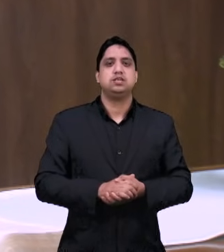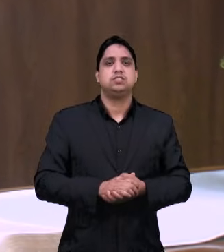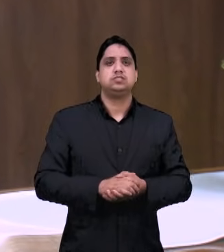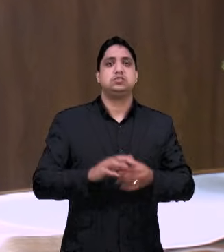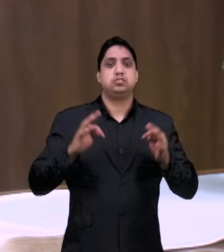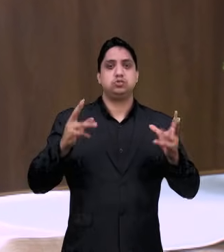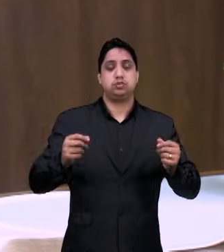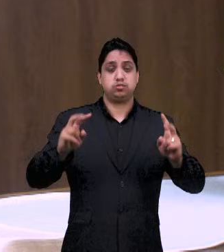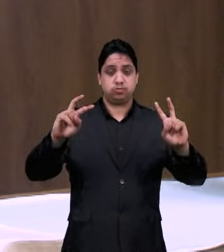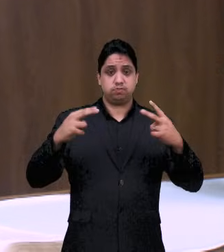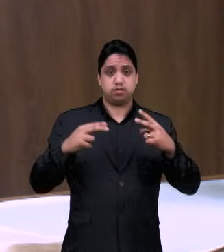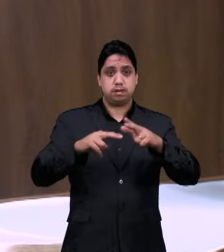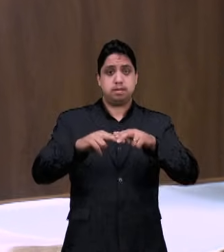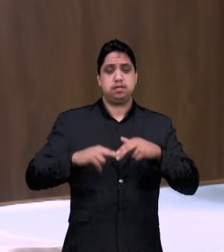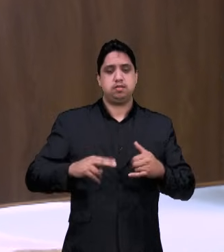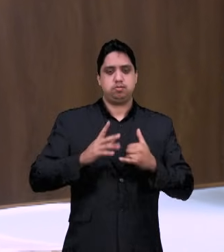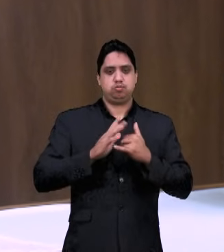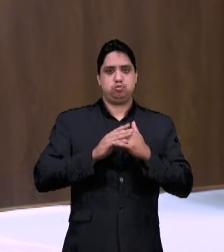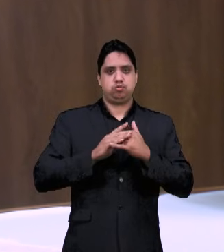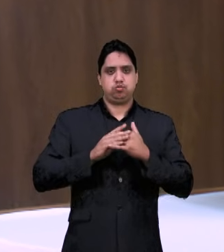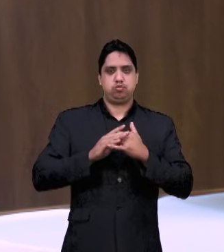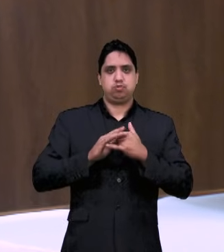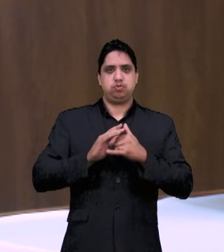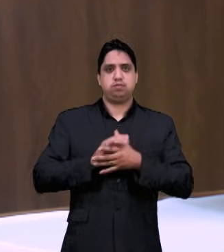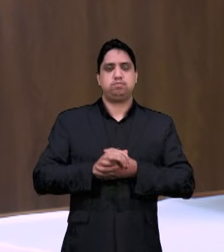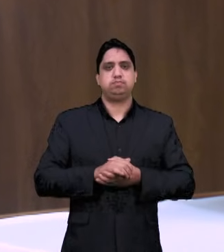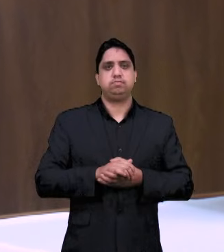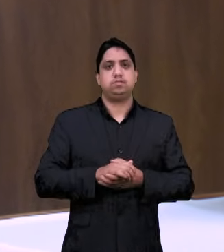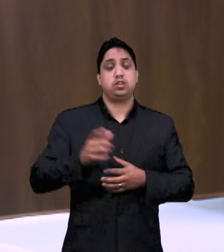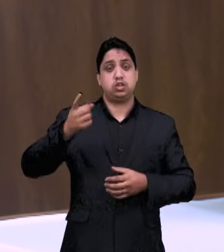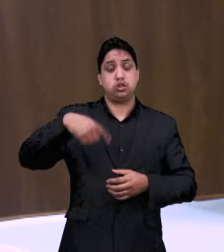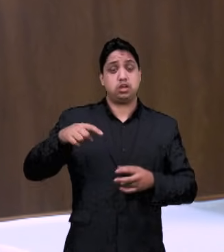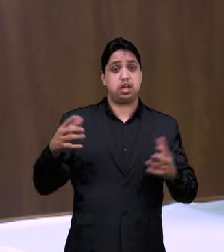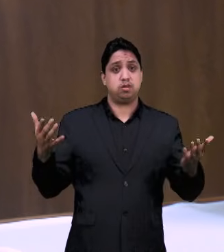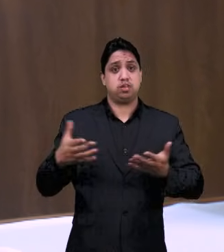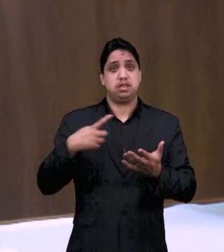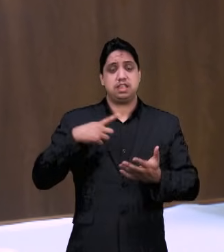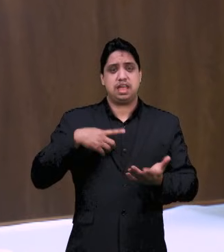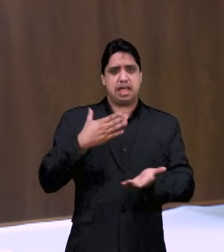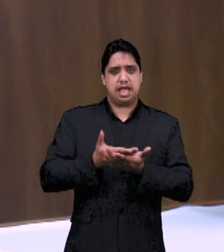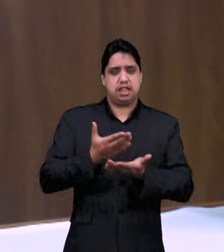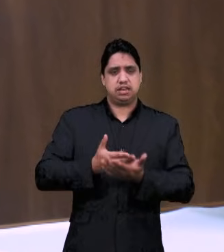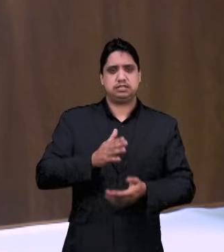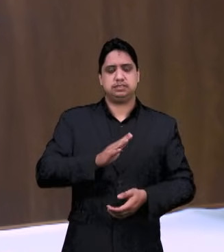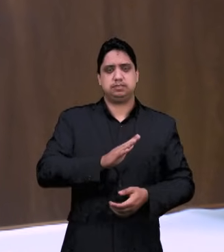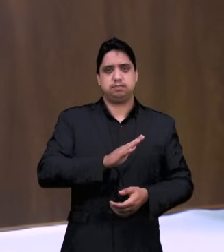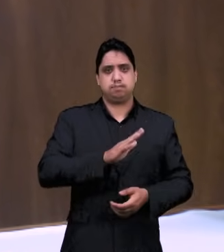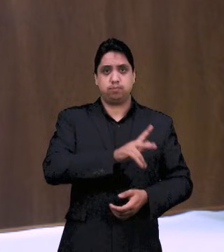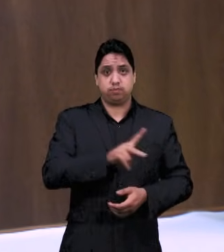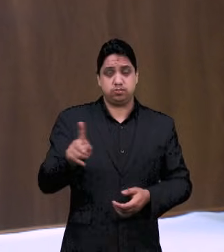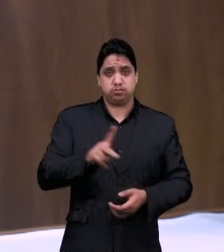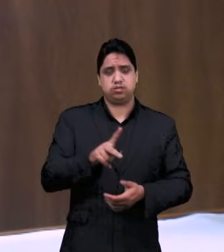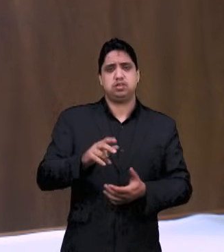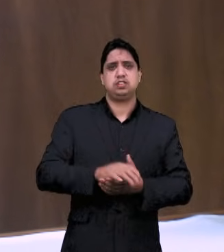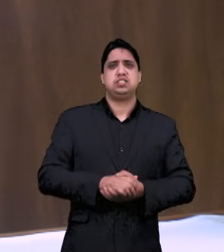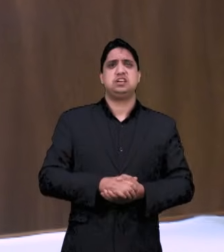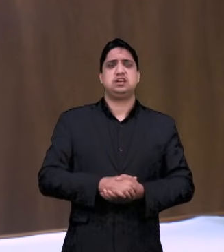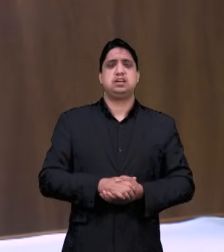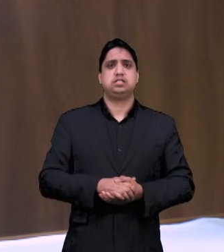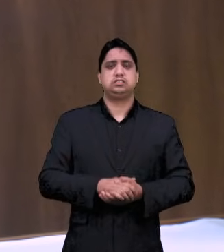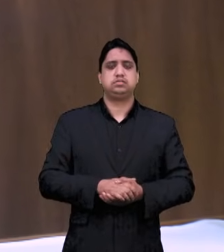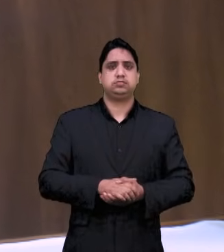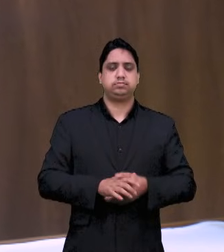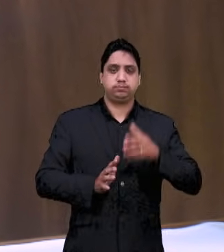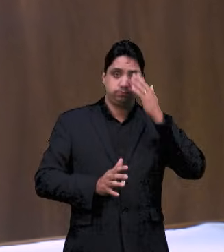qui nous accompagnent par notre canal YouTube. Et nous allons voir maintenant les études pour les enfants. La partie de l'étude